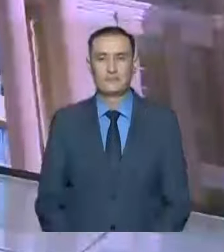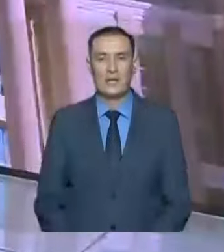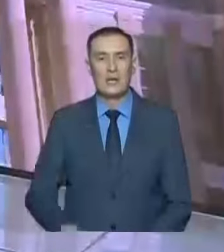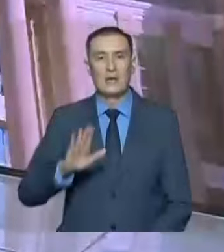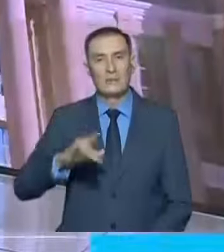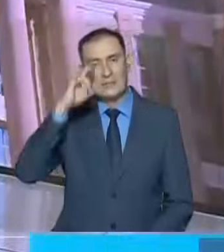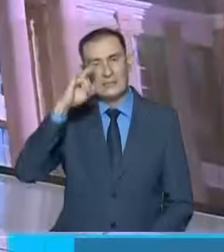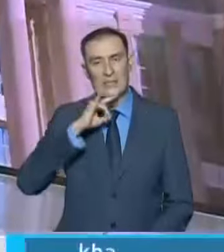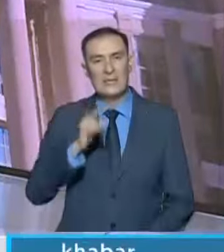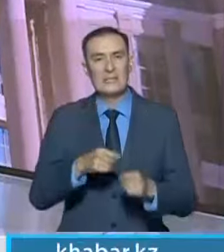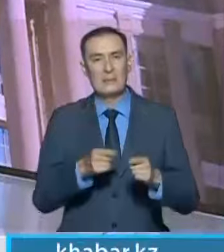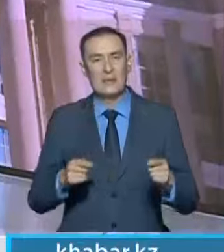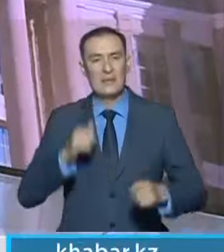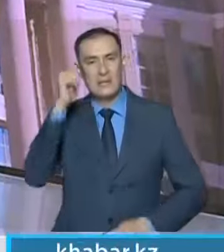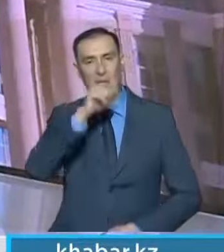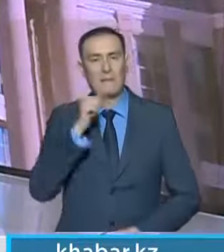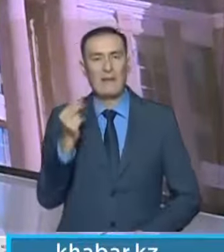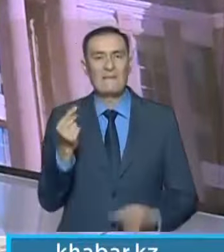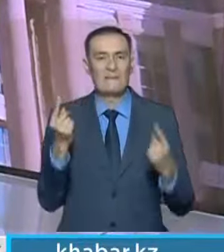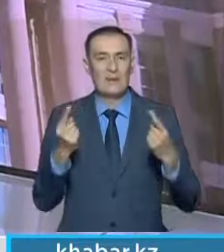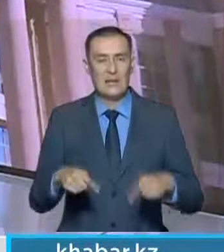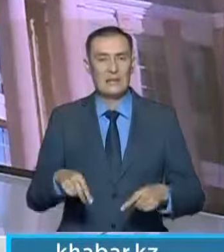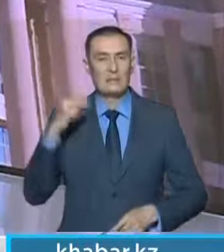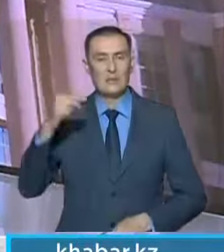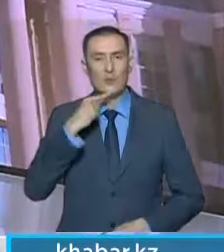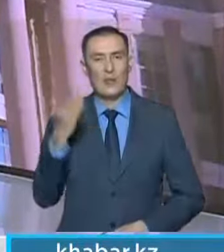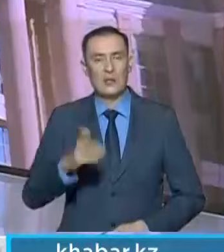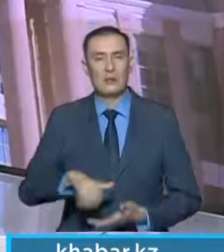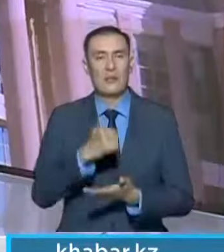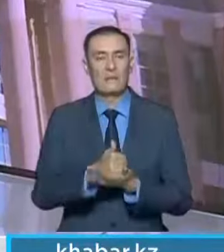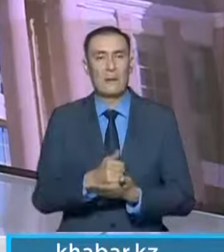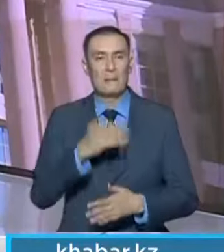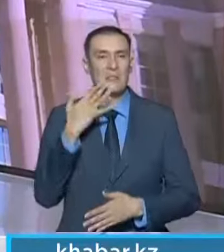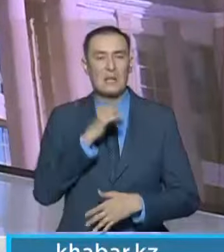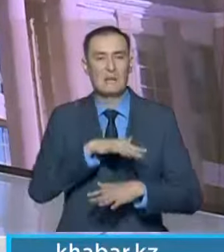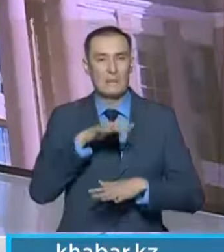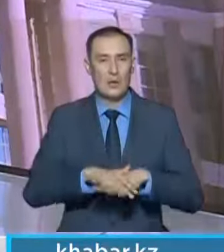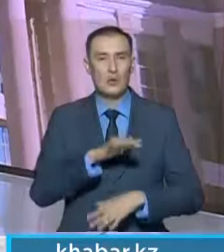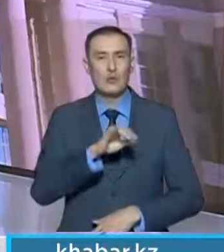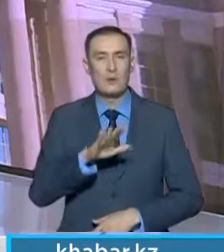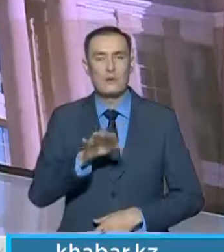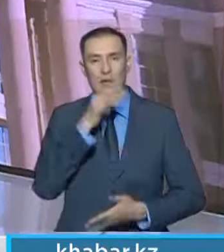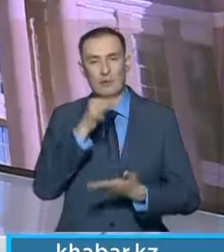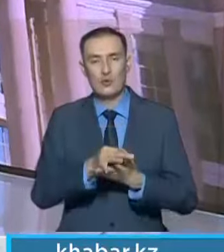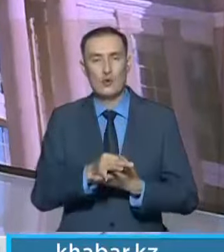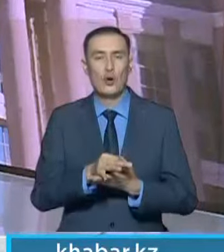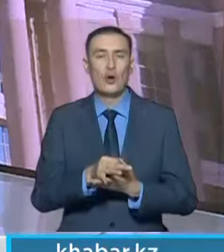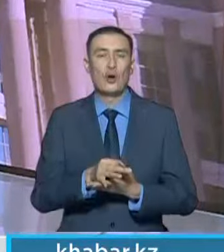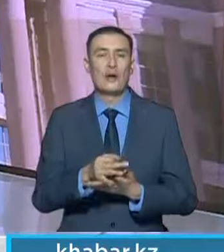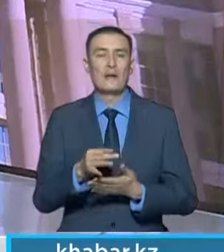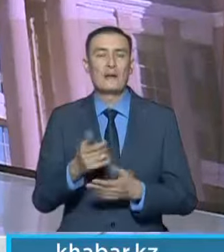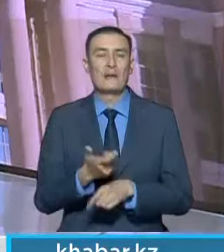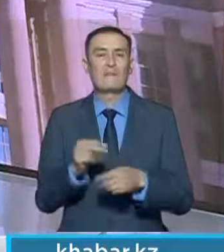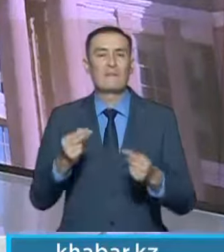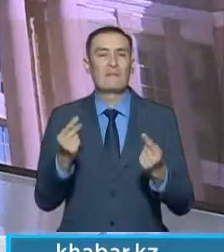В Казахстане замедлилась годовая инфляция. Об этом сегодня президенту доложил глава Нацбанка. При этом Тимур Сулейменов отметил, что проинфляционные